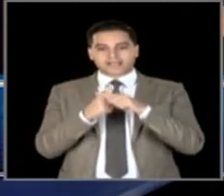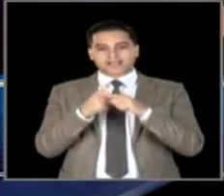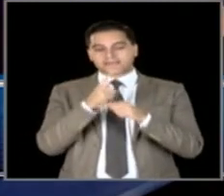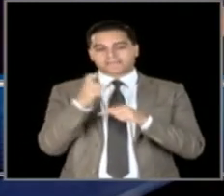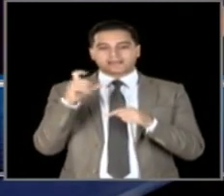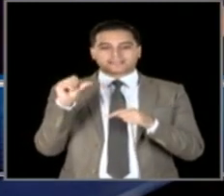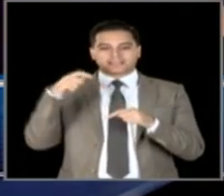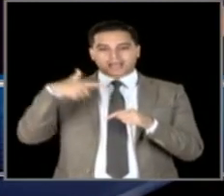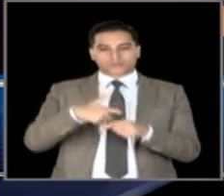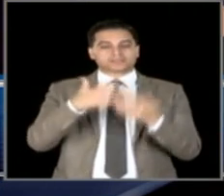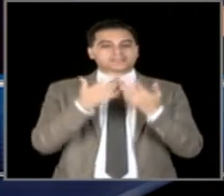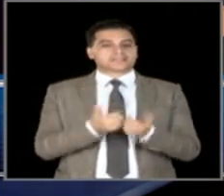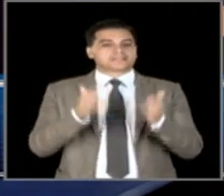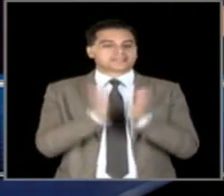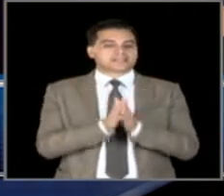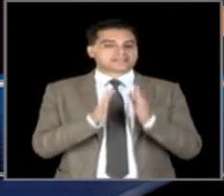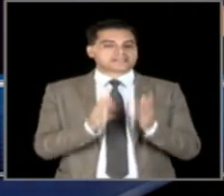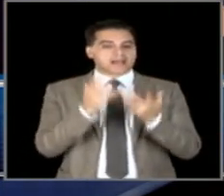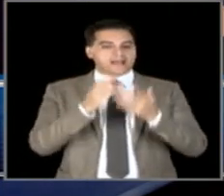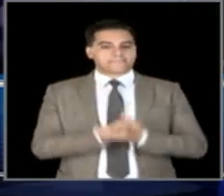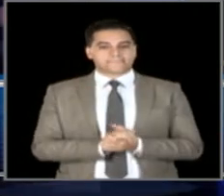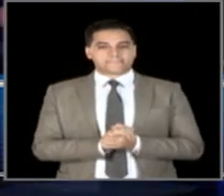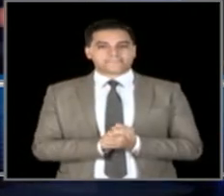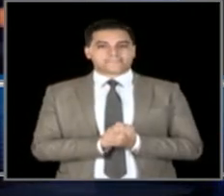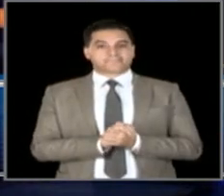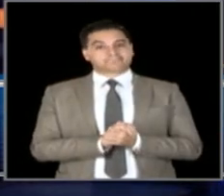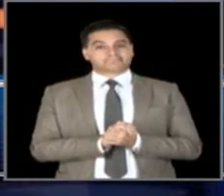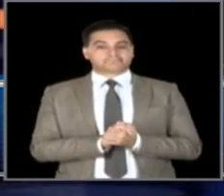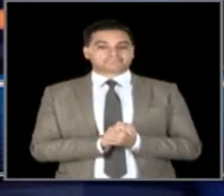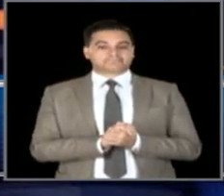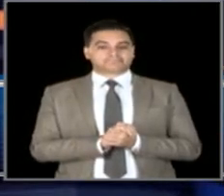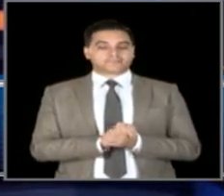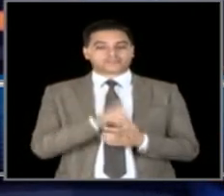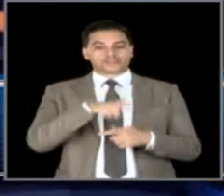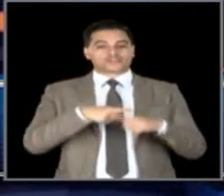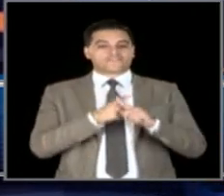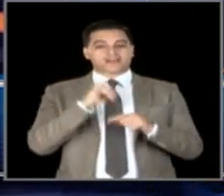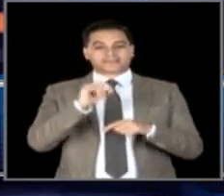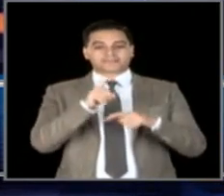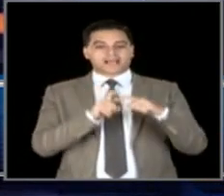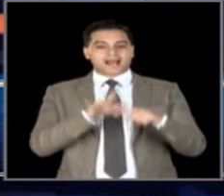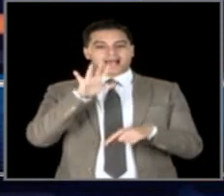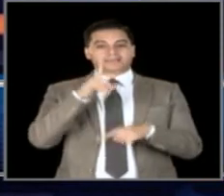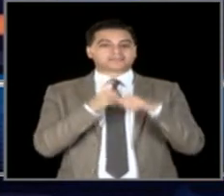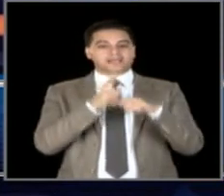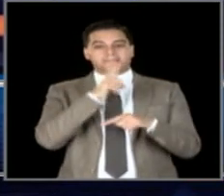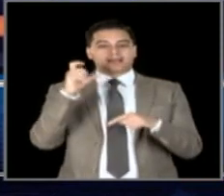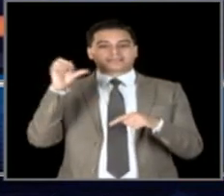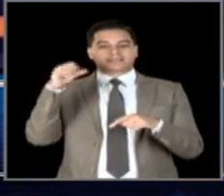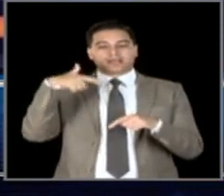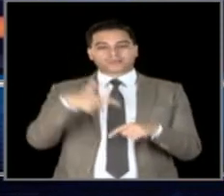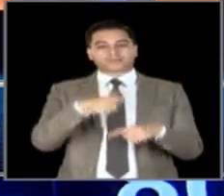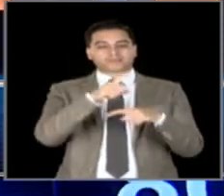+ 169 يساوي كام 16 في 50 على